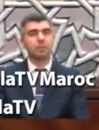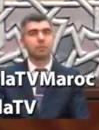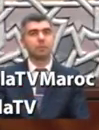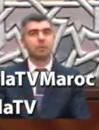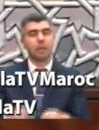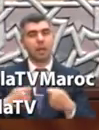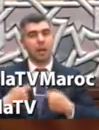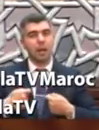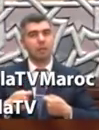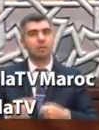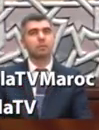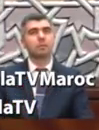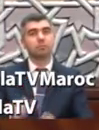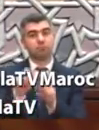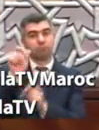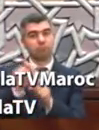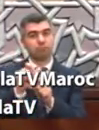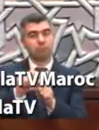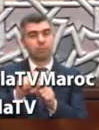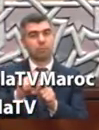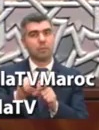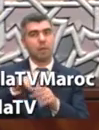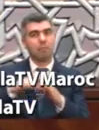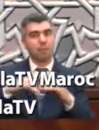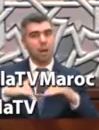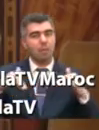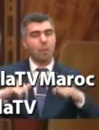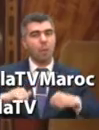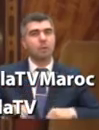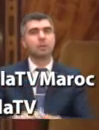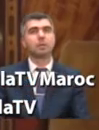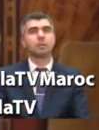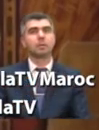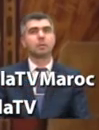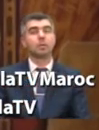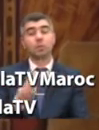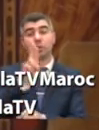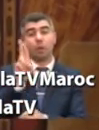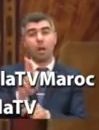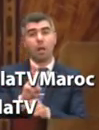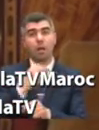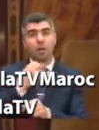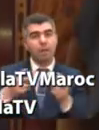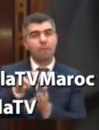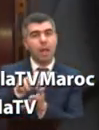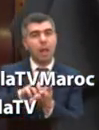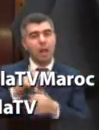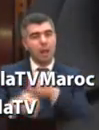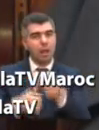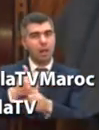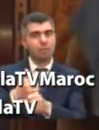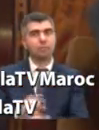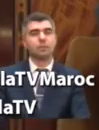السيد الرئيس، السيدات والسادة النواب، السيد الوزير، نسائلكم عن حصيلة الموسم الفلاحي لهذه السنة.